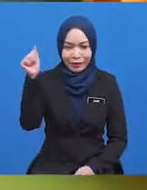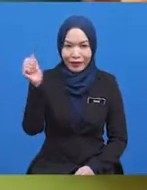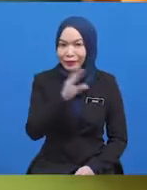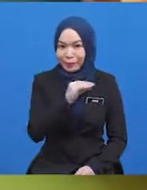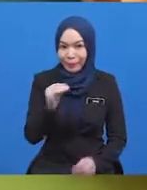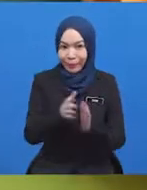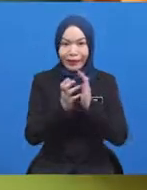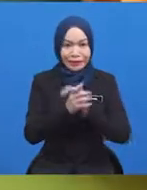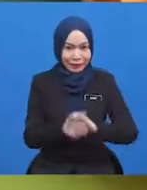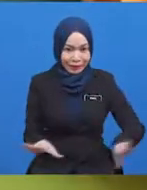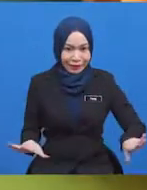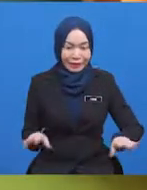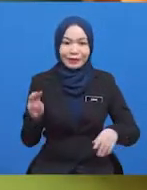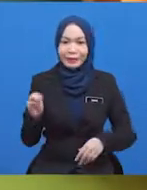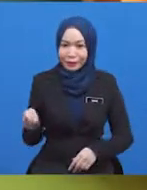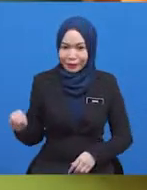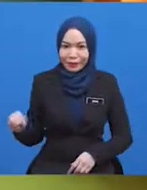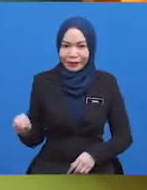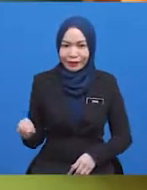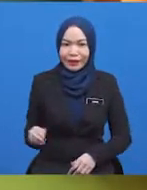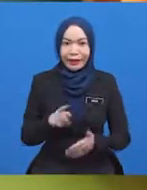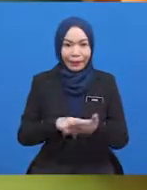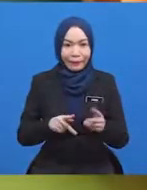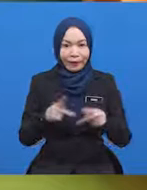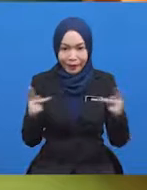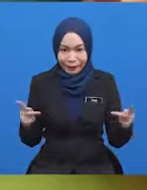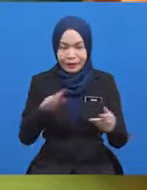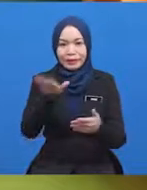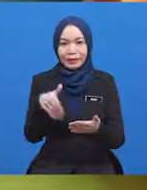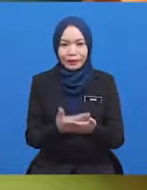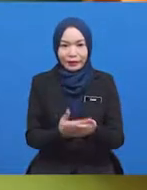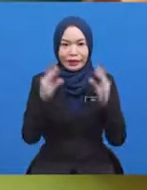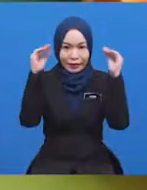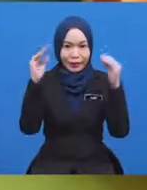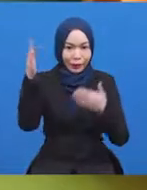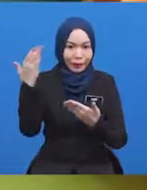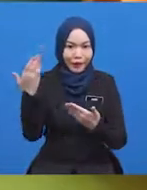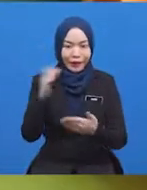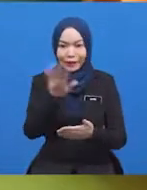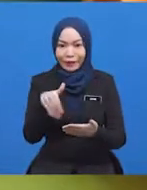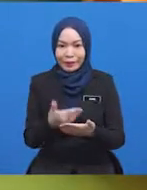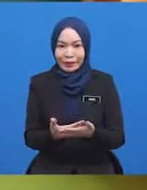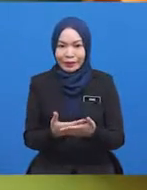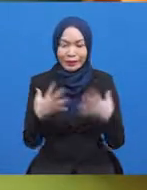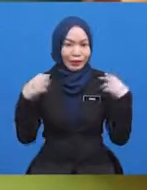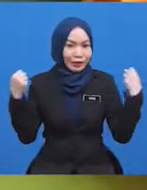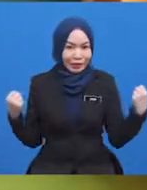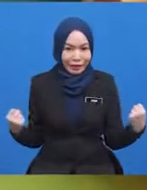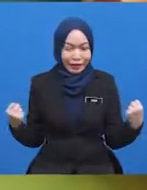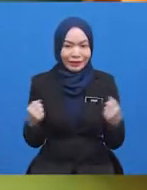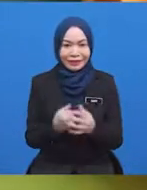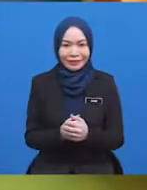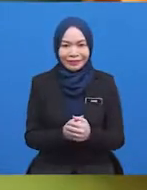Assalamualaikum dan selamat sejahtera murid-murid. Apa khabar semua? Cikgu berharap murid-murid berada dalam keadaan